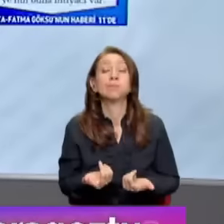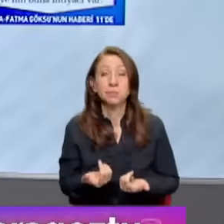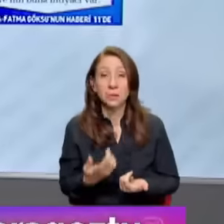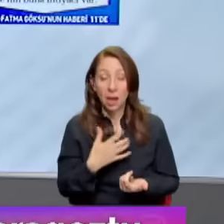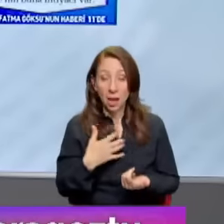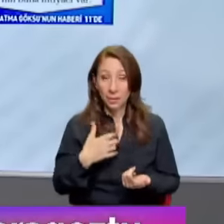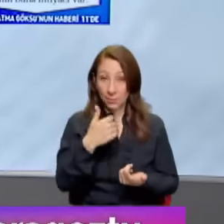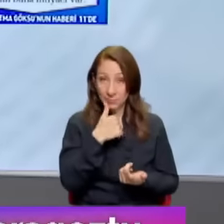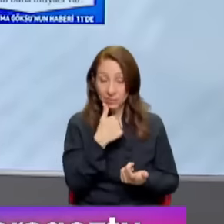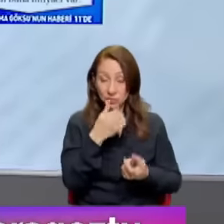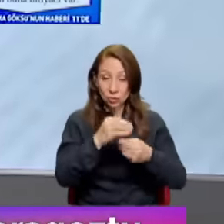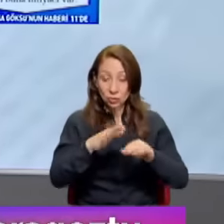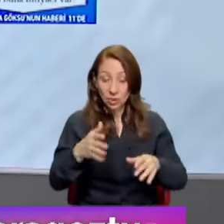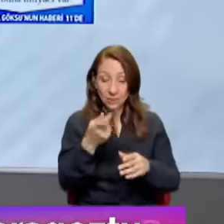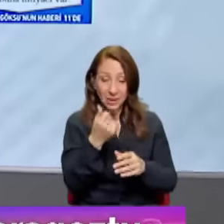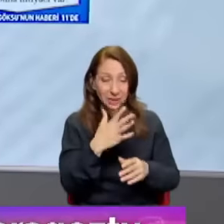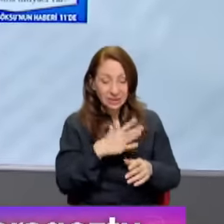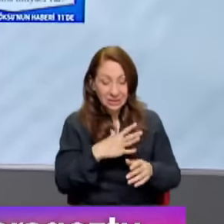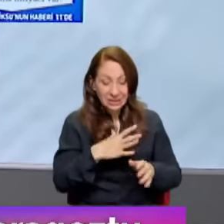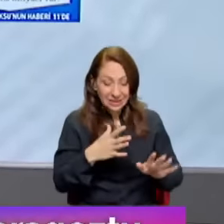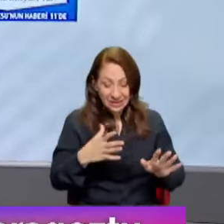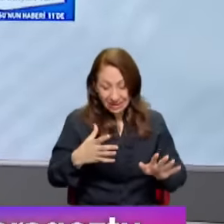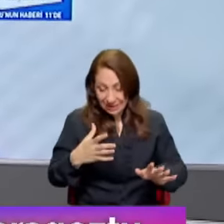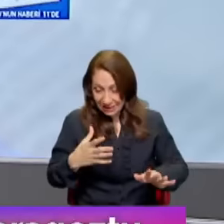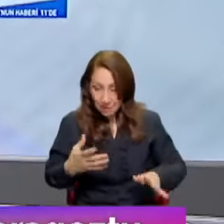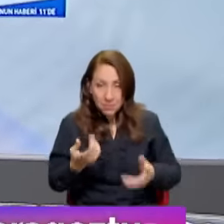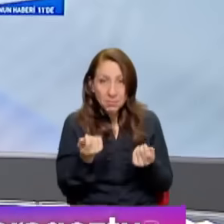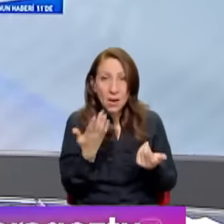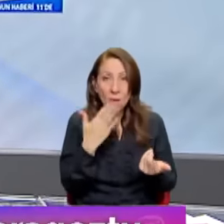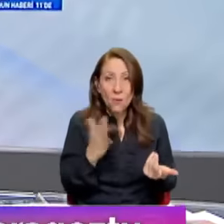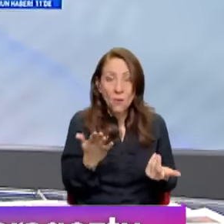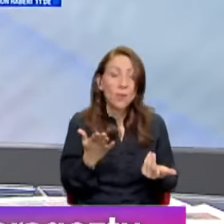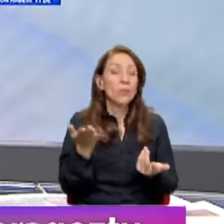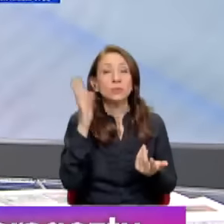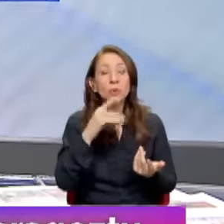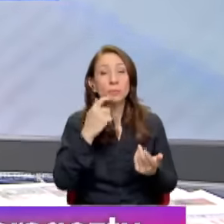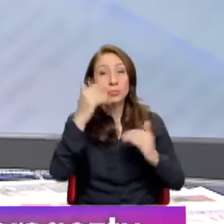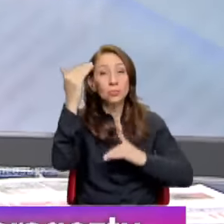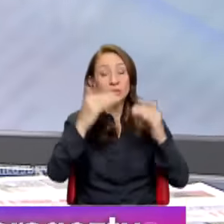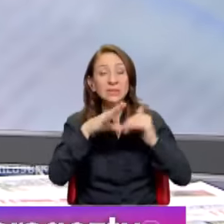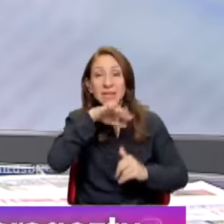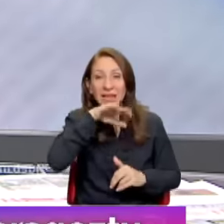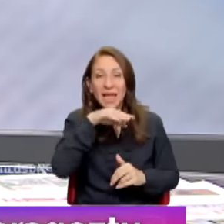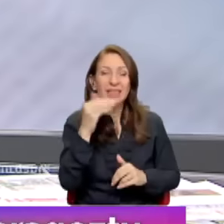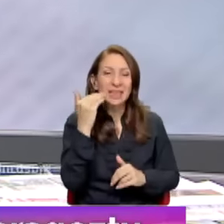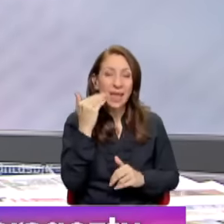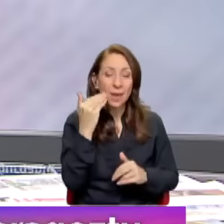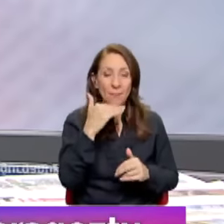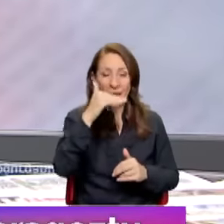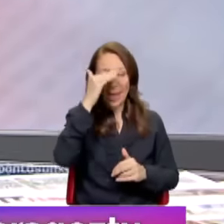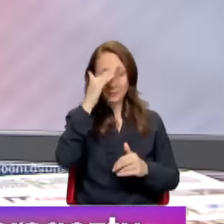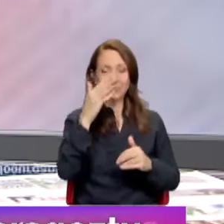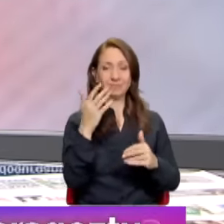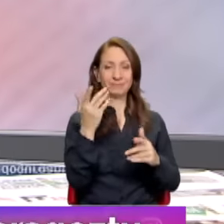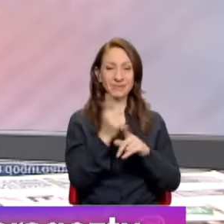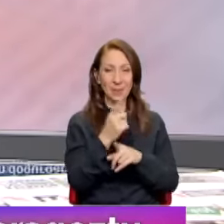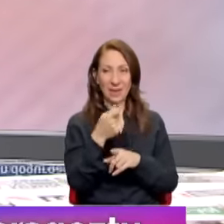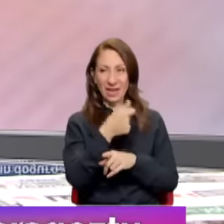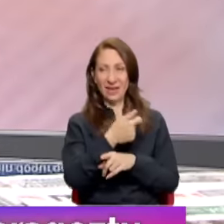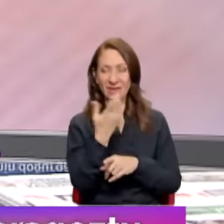anneler babalar çocukları harçlık istediğinde ceplerine koyamıyor sonra büyükleri dedeleri bayramda seyranda onlara